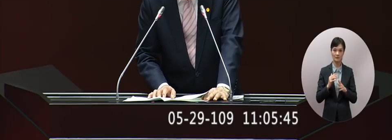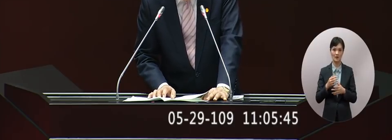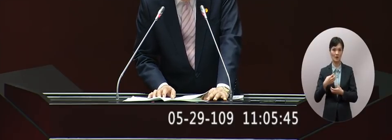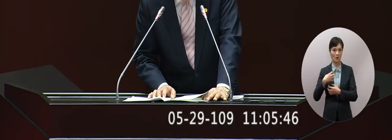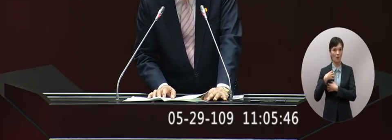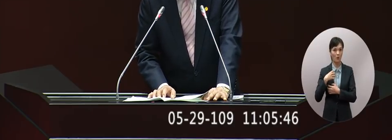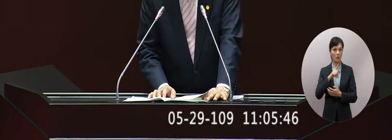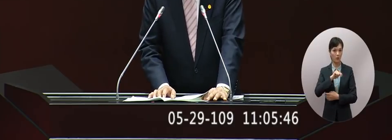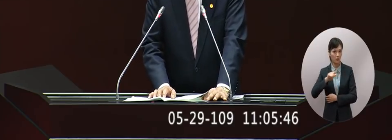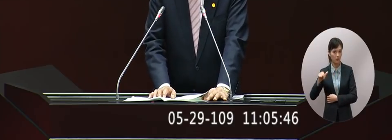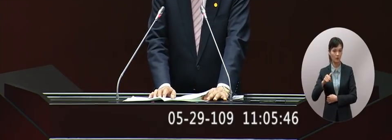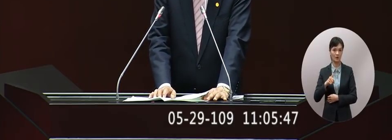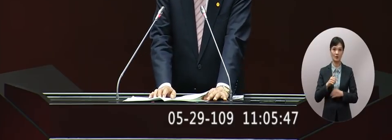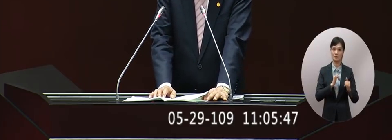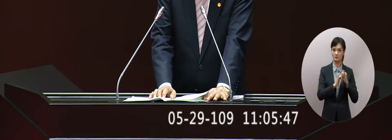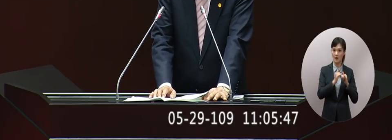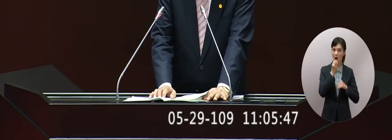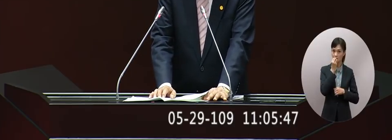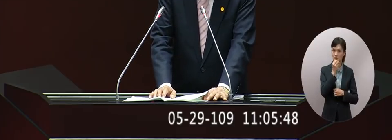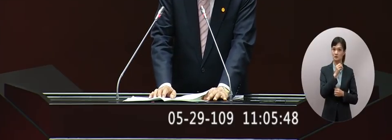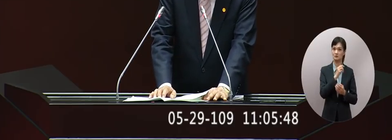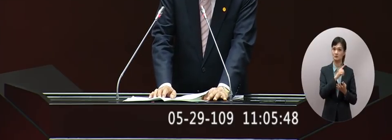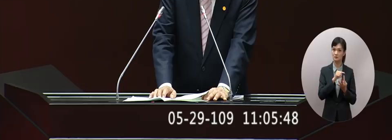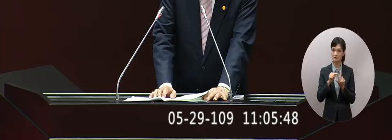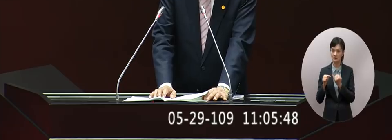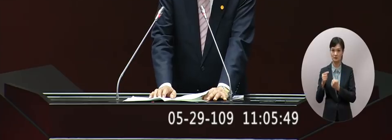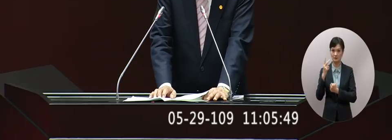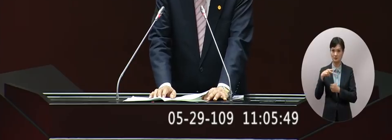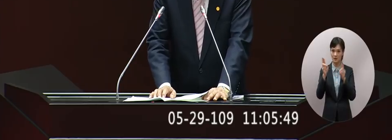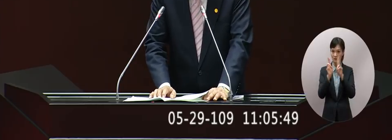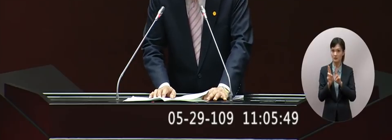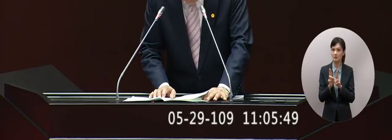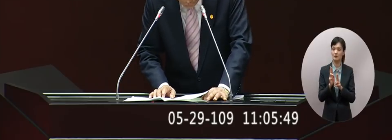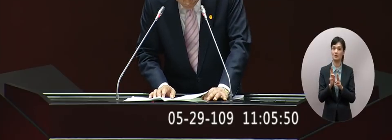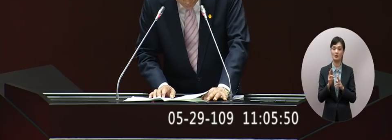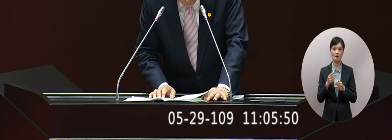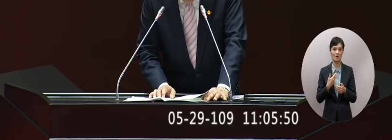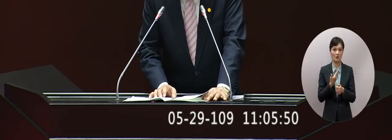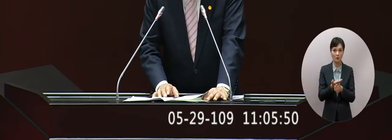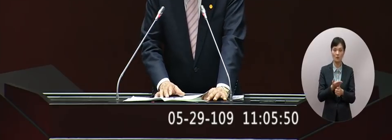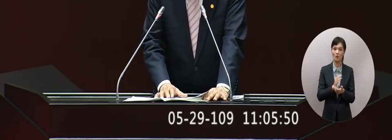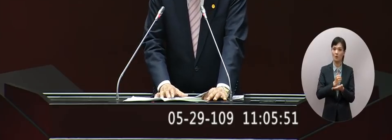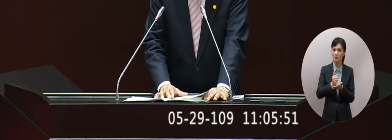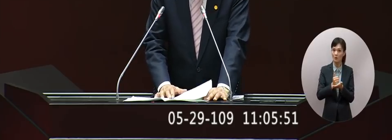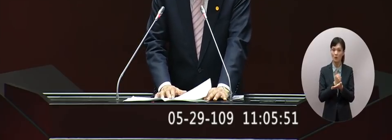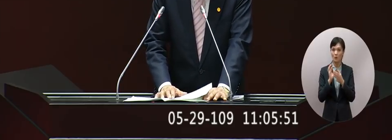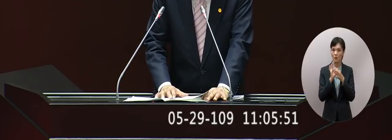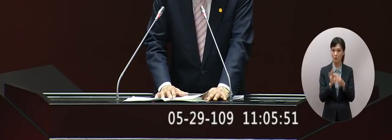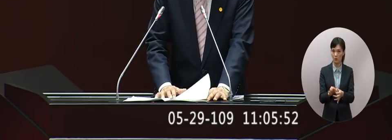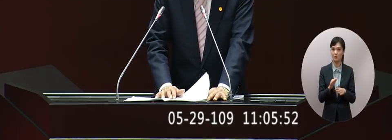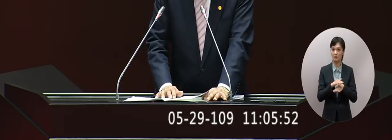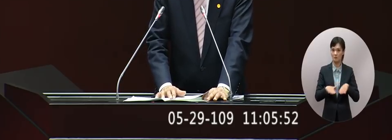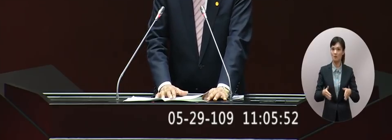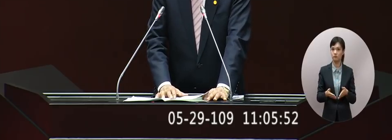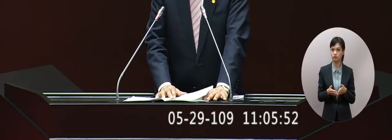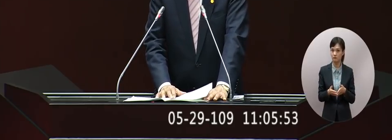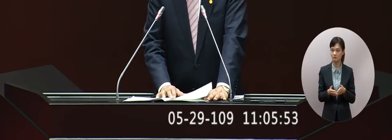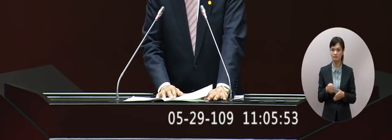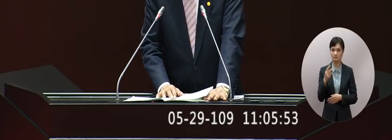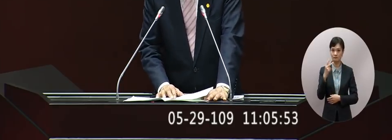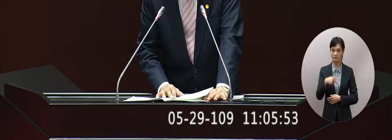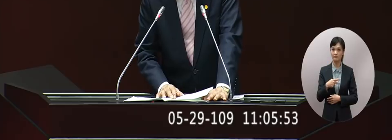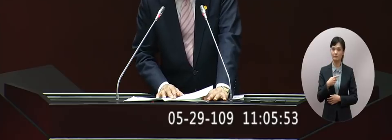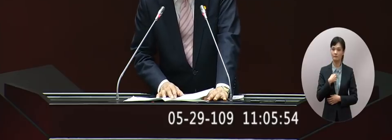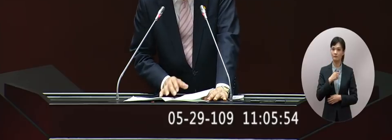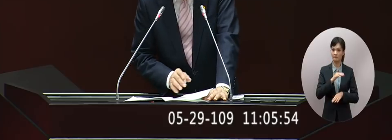民生物资、粮食到能源的供应安全。我们也会扶持相